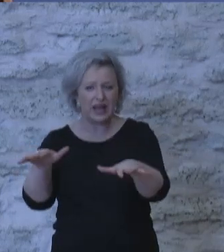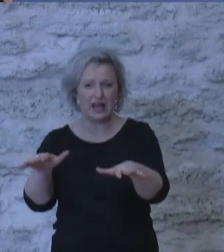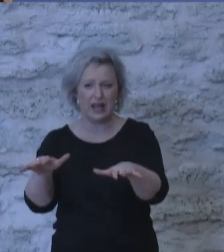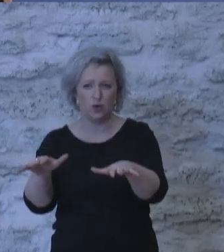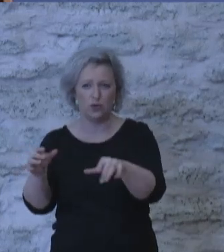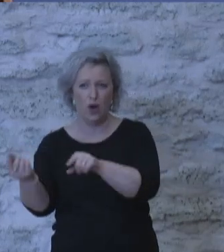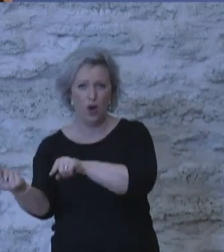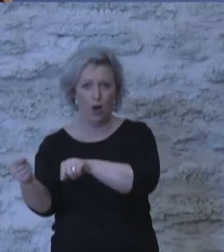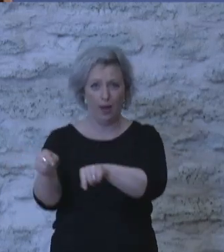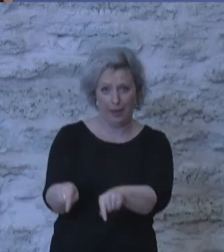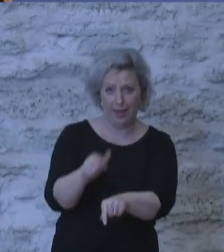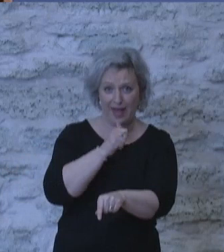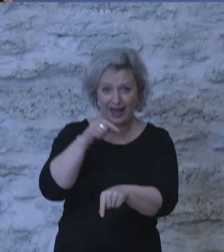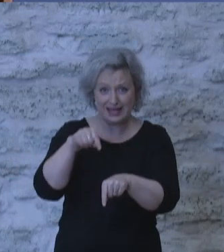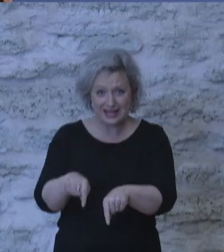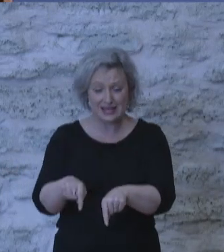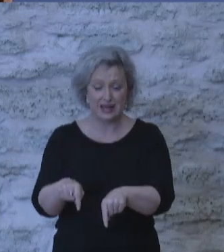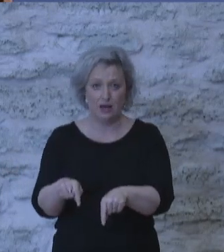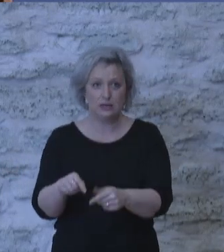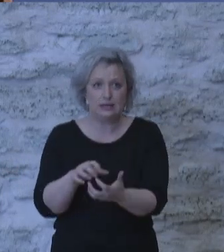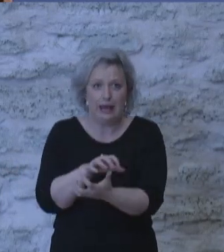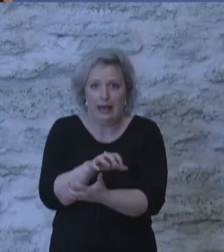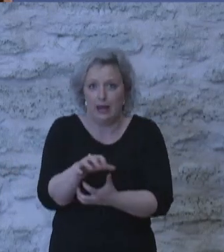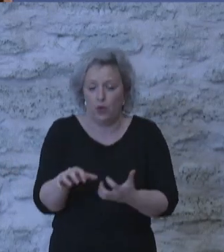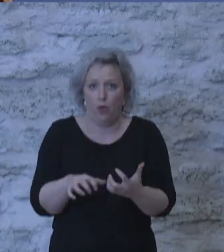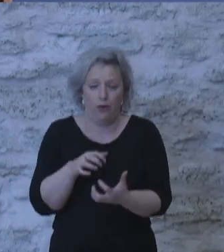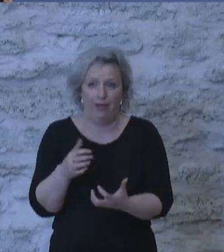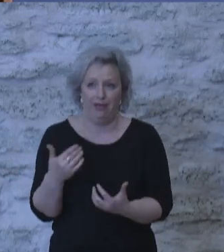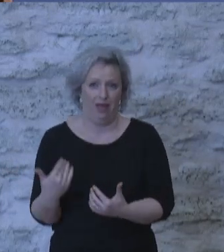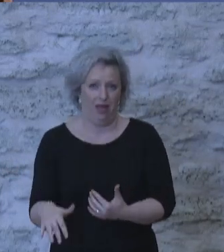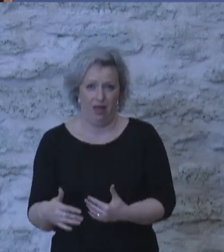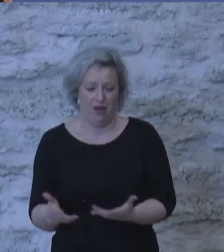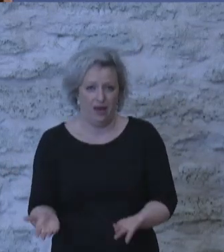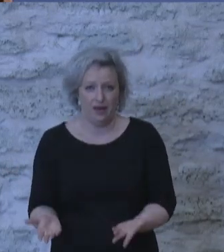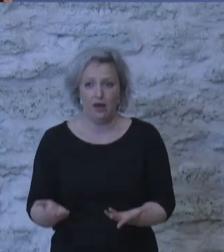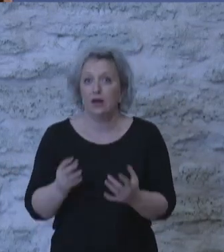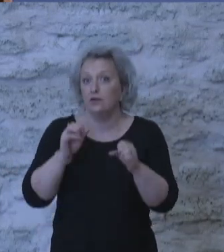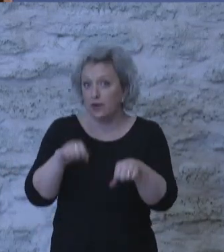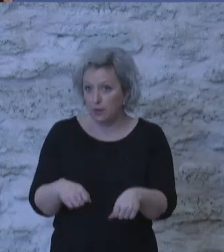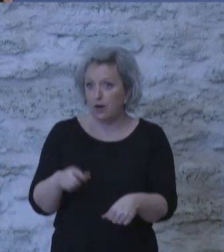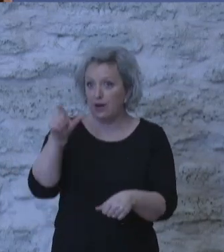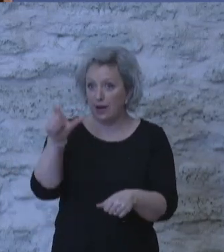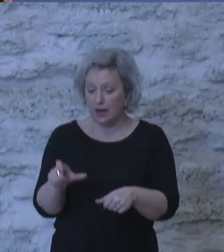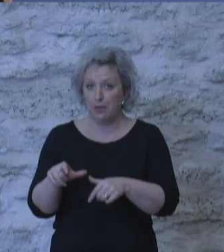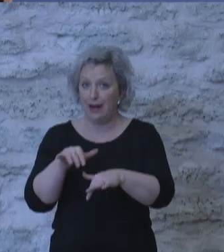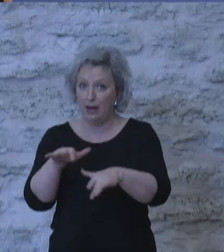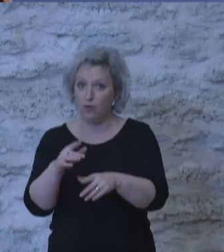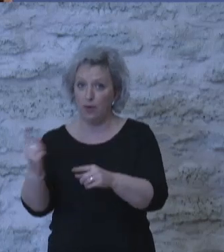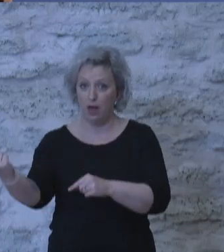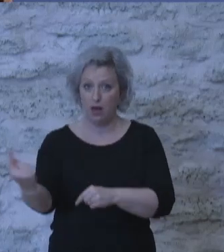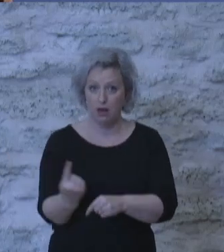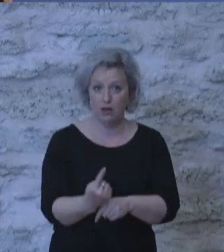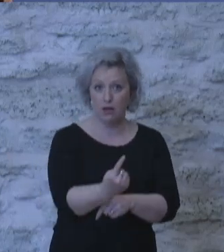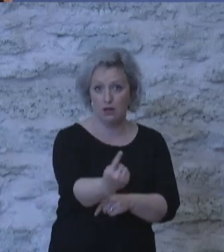siia Eestisse jõusnud, noh, seda on ikka ülikeeruline teha. Ja, noh, võib öelda, et seda on võimalik, kui inimene ühes koas teise liikus ja kindlasti oli